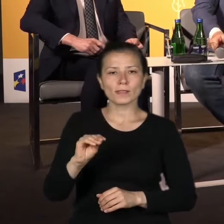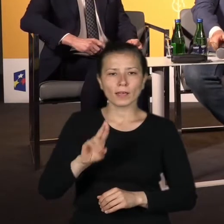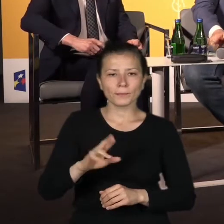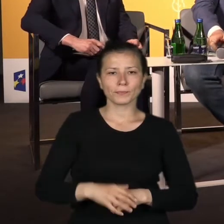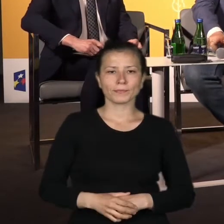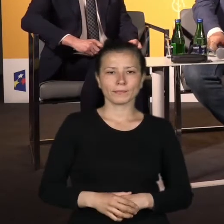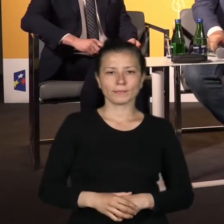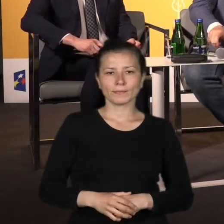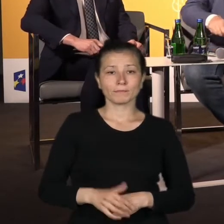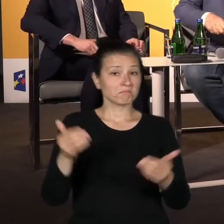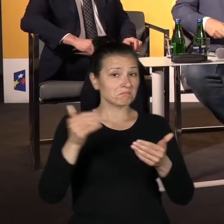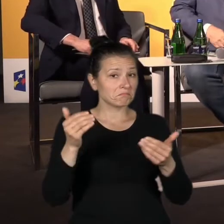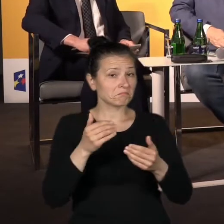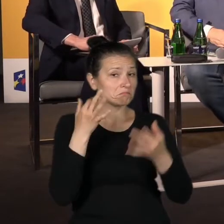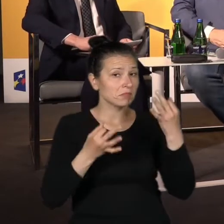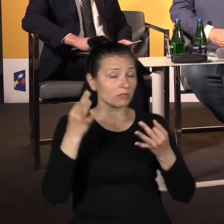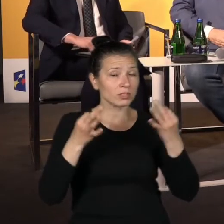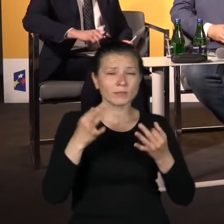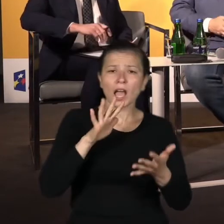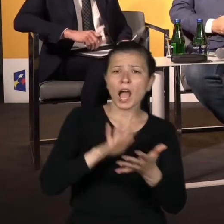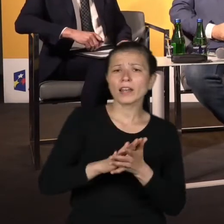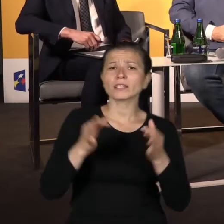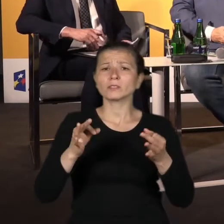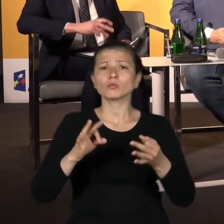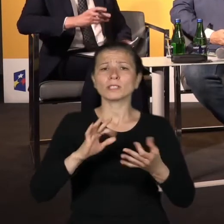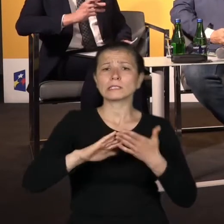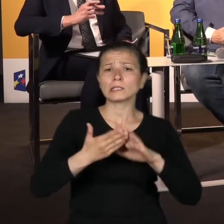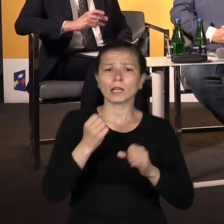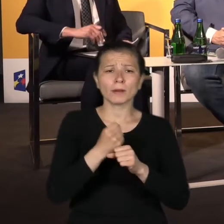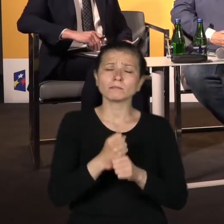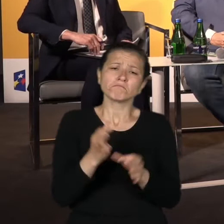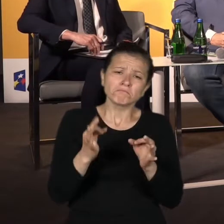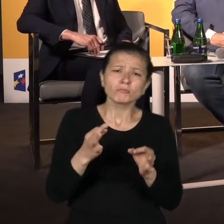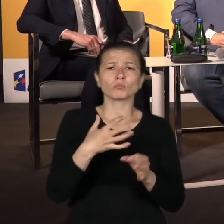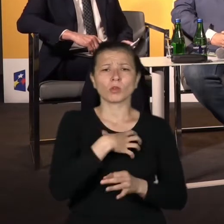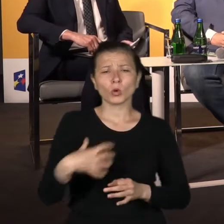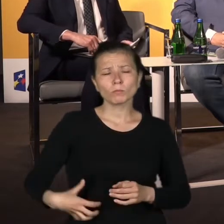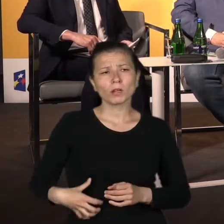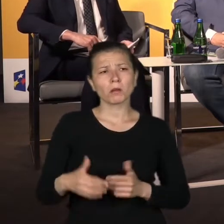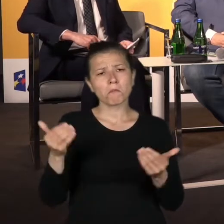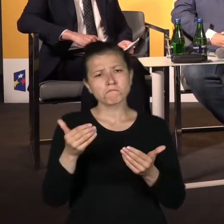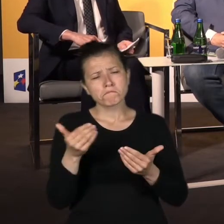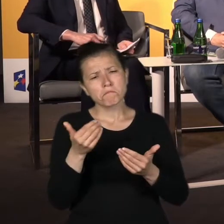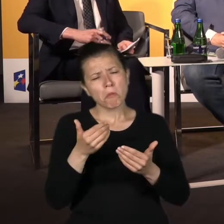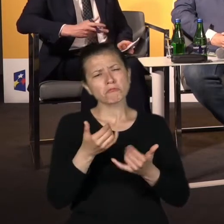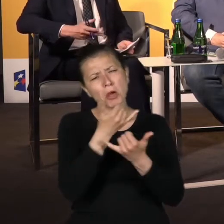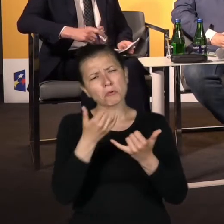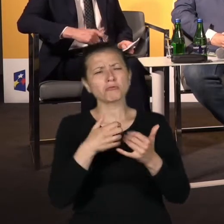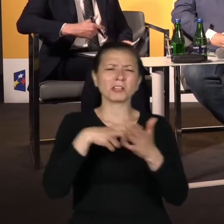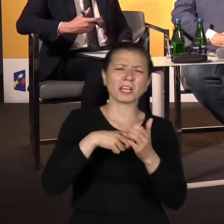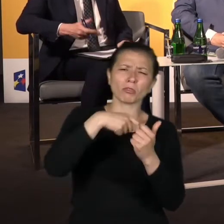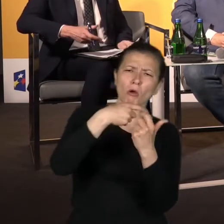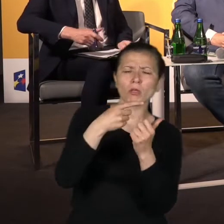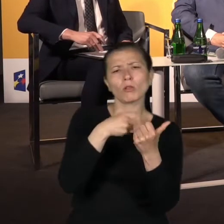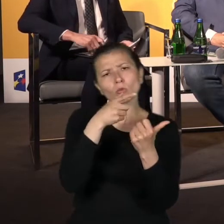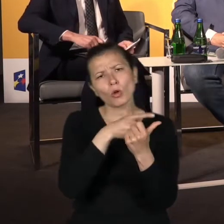się nad tym charakterem współczesnego rynku pracy. Współczesna gospodarka, można ją oczywiście obdarzać wieloma przymiotnikami, gospodarka